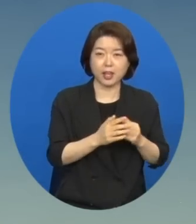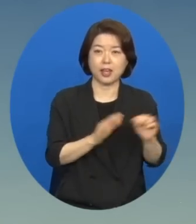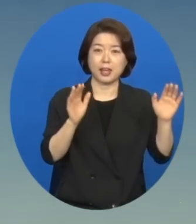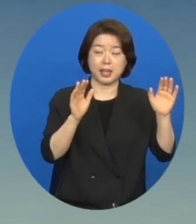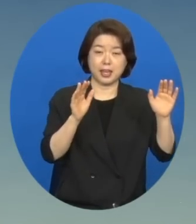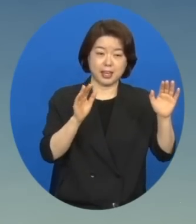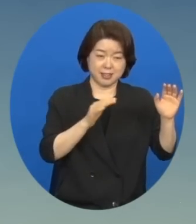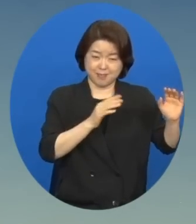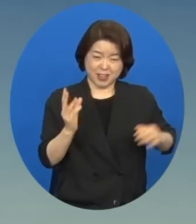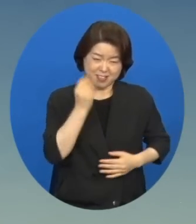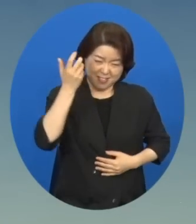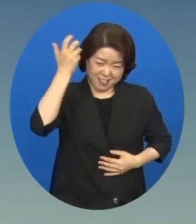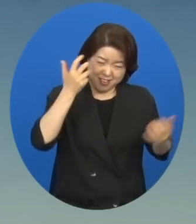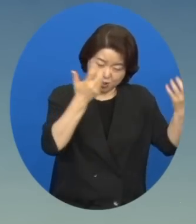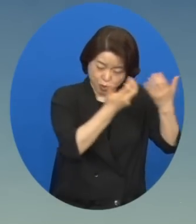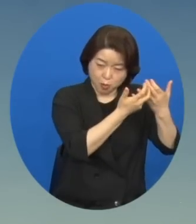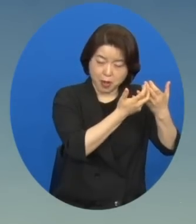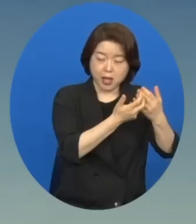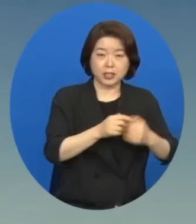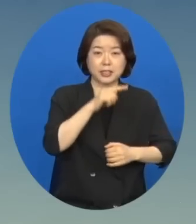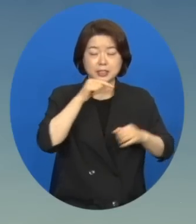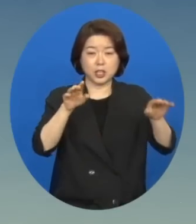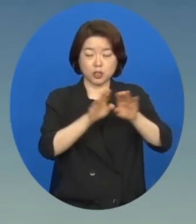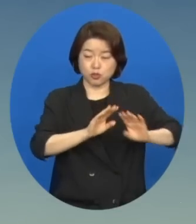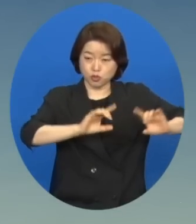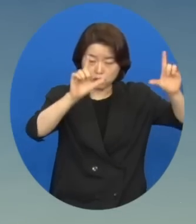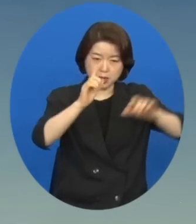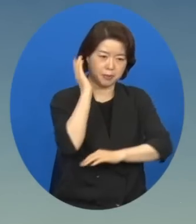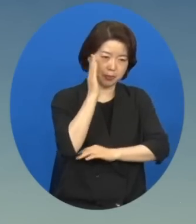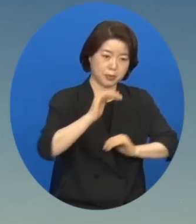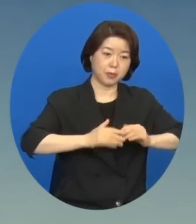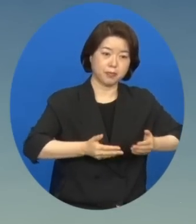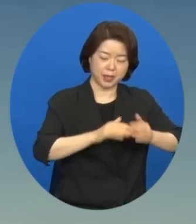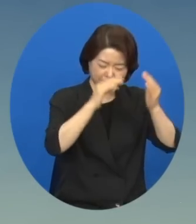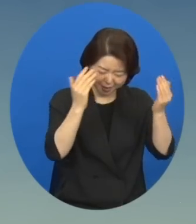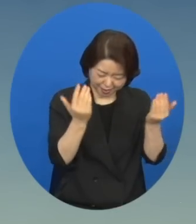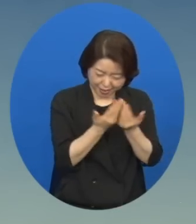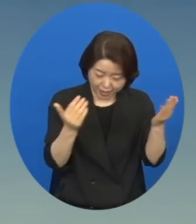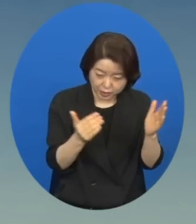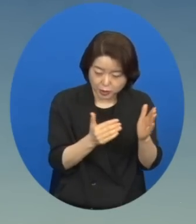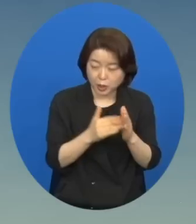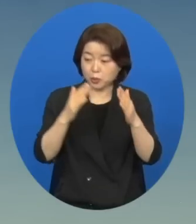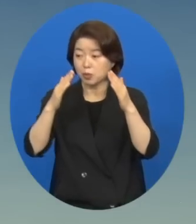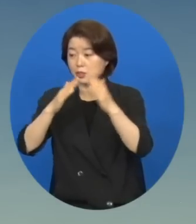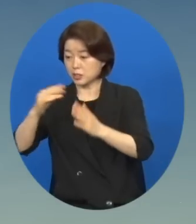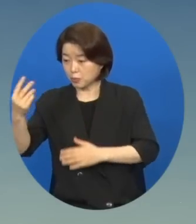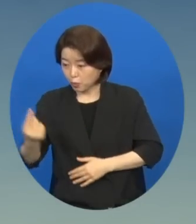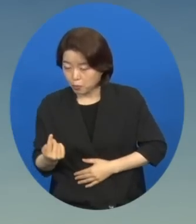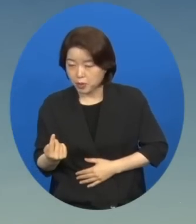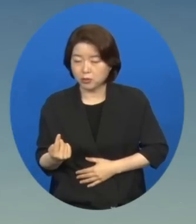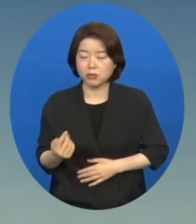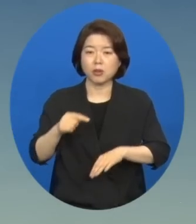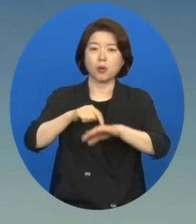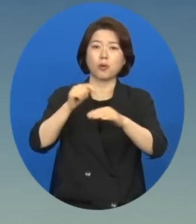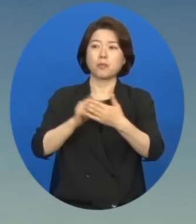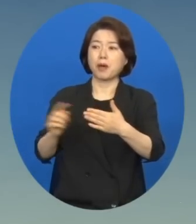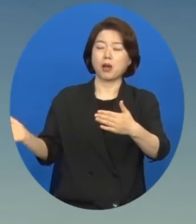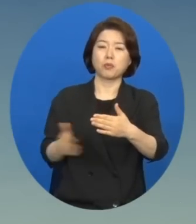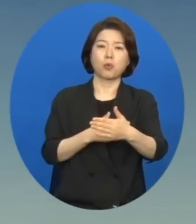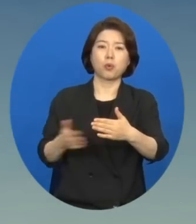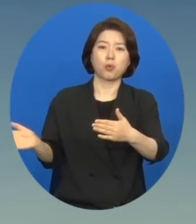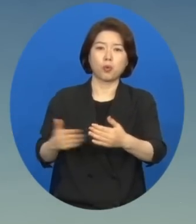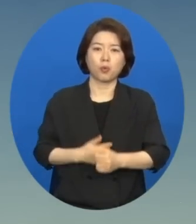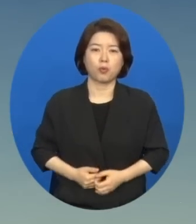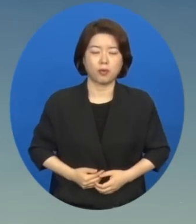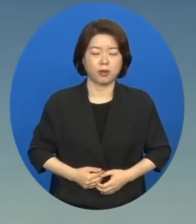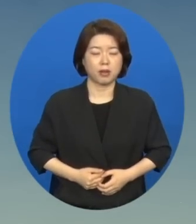집에 돌아오면 그렇게 마음이 공허한 거 있죠. 사역 마치고 집에 들어와서 제 방에 딱 들어오면